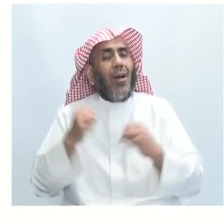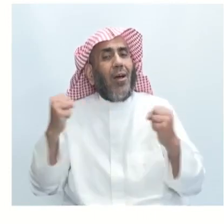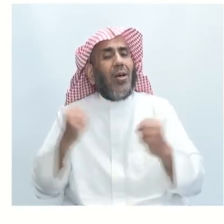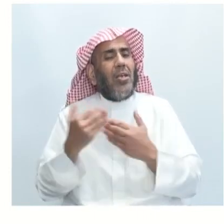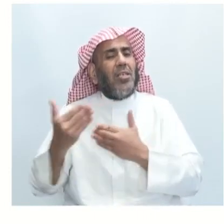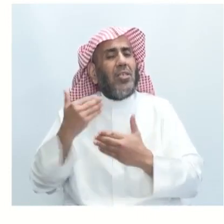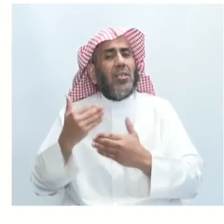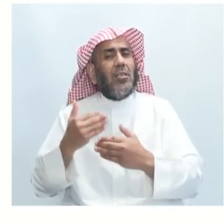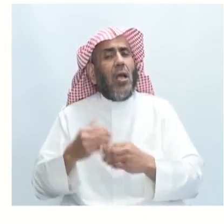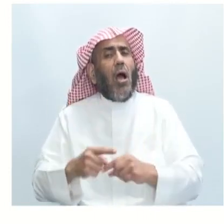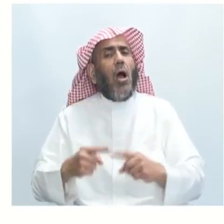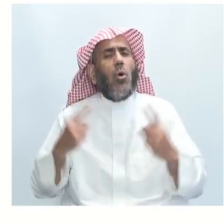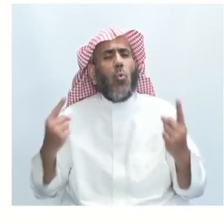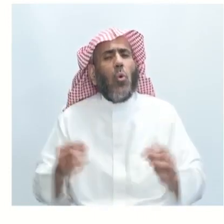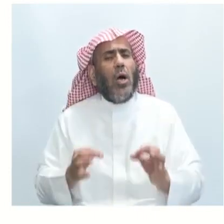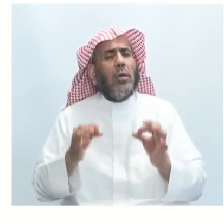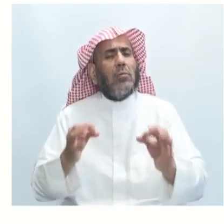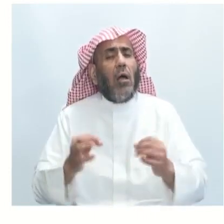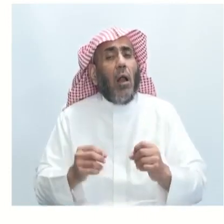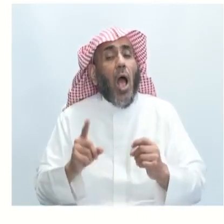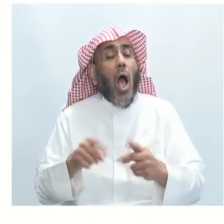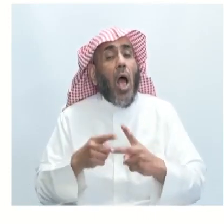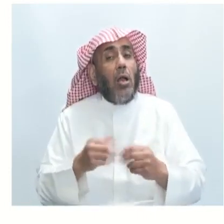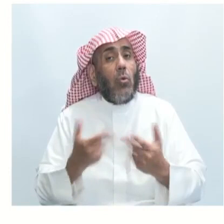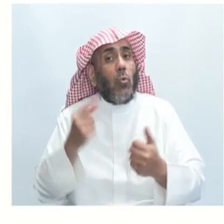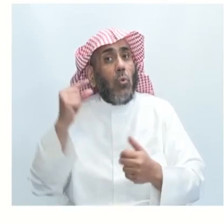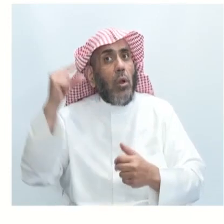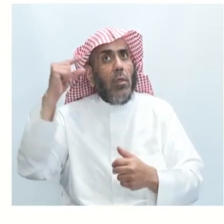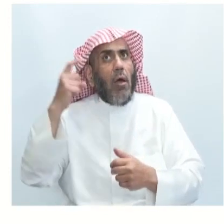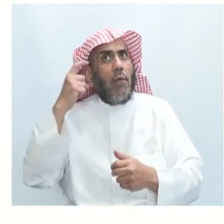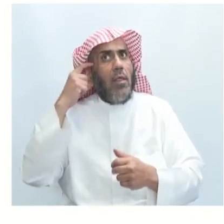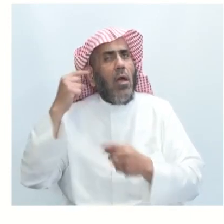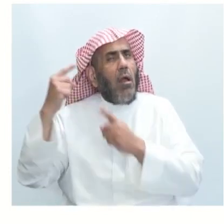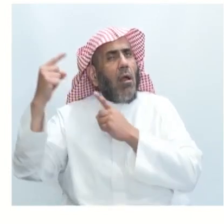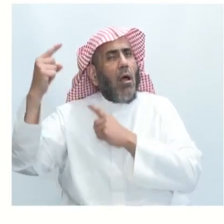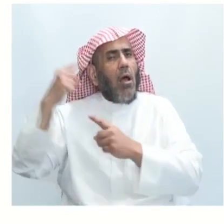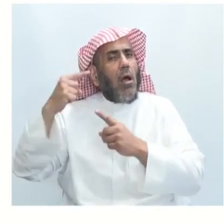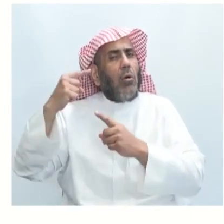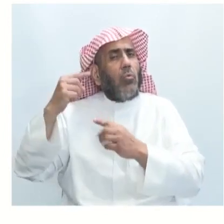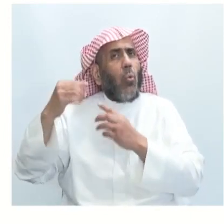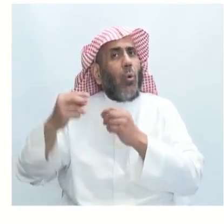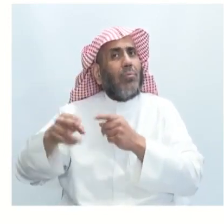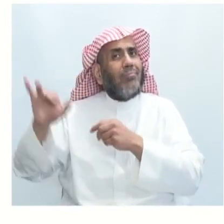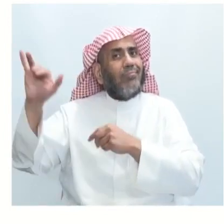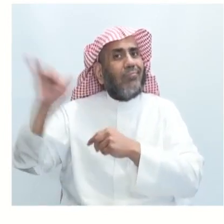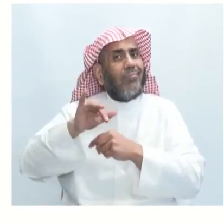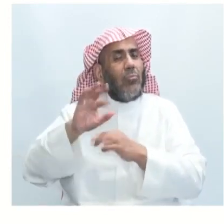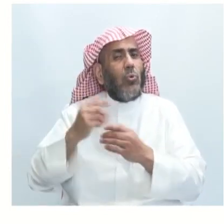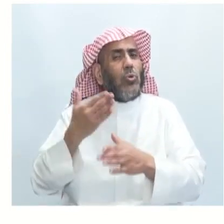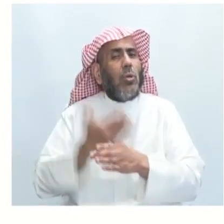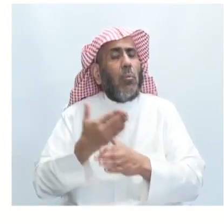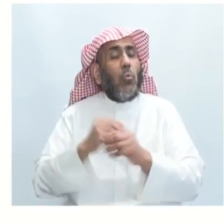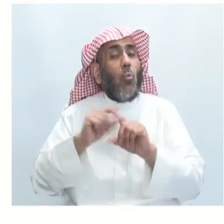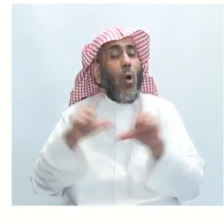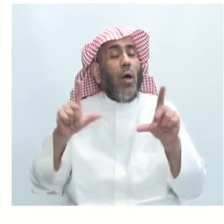التلقائي بمعنى حضور الذكريات في الذهن دون ان يكون لها سبب